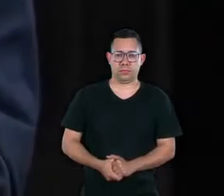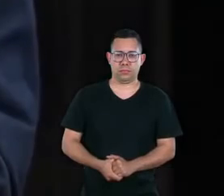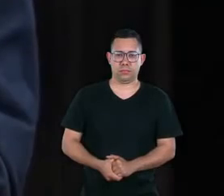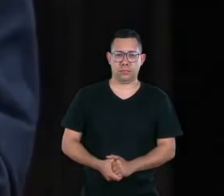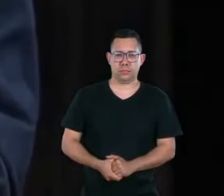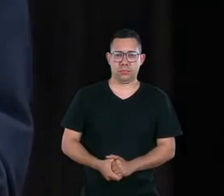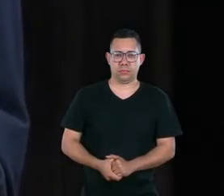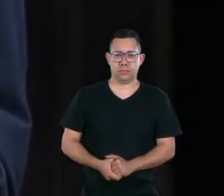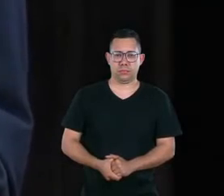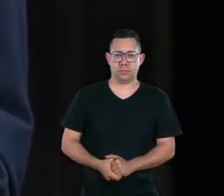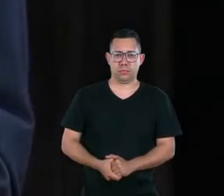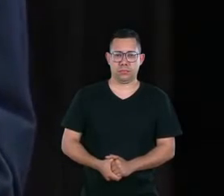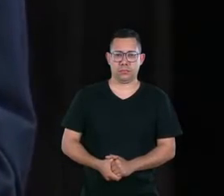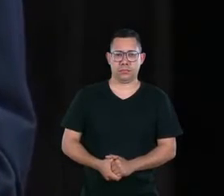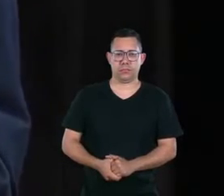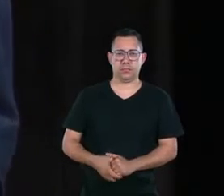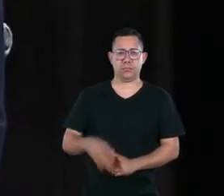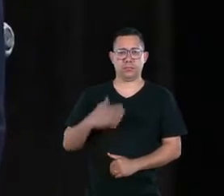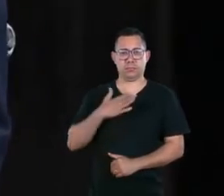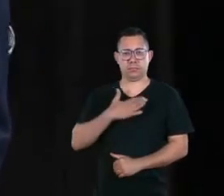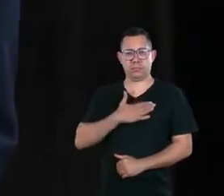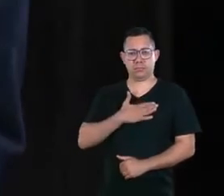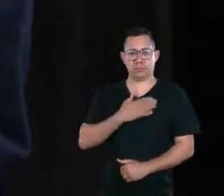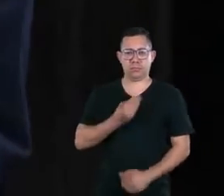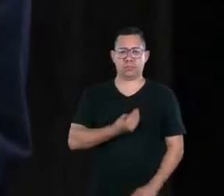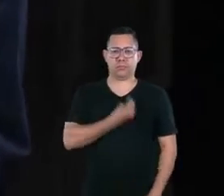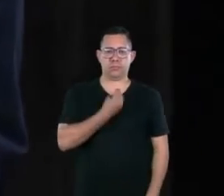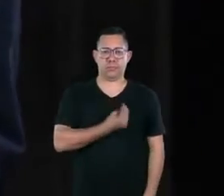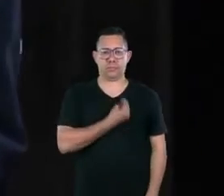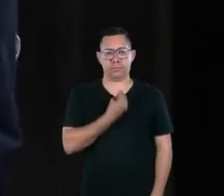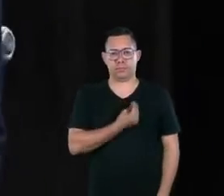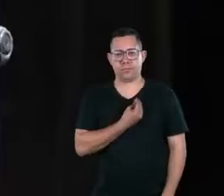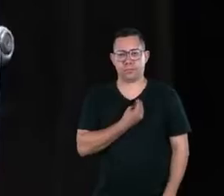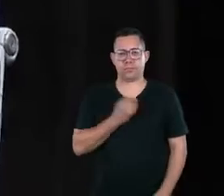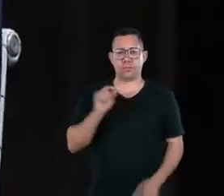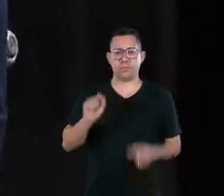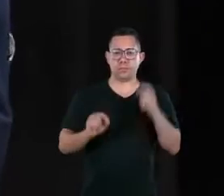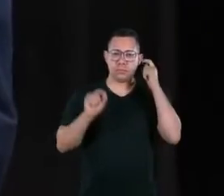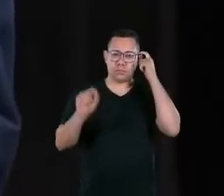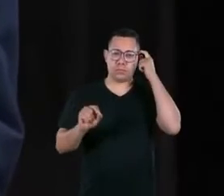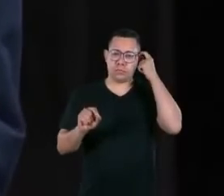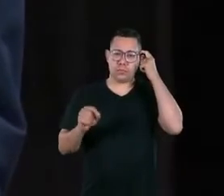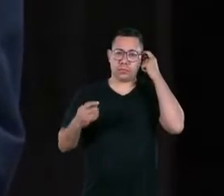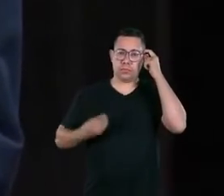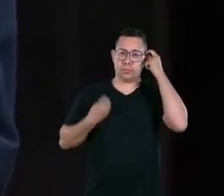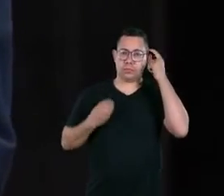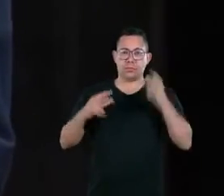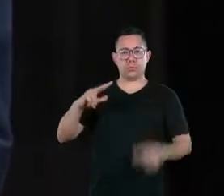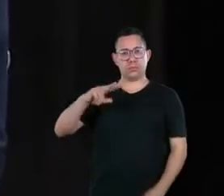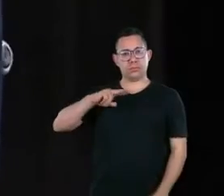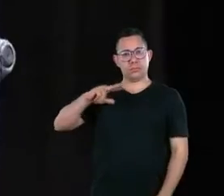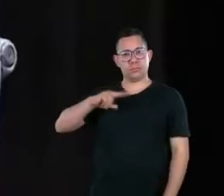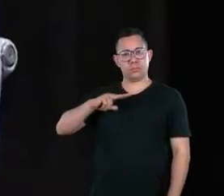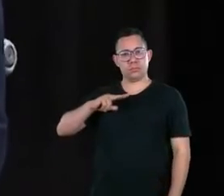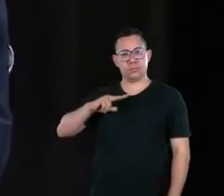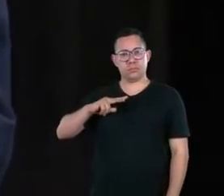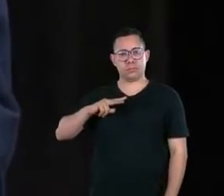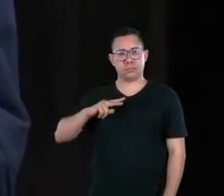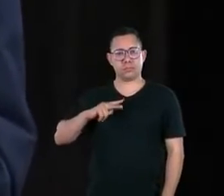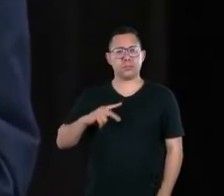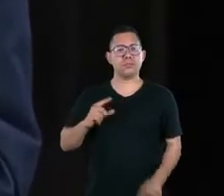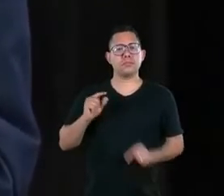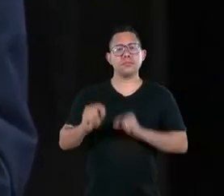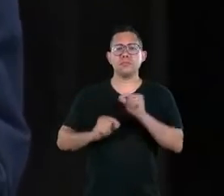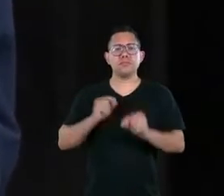ma vie. Ma vie, c'est une vie. Une vie. Une vie individuelle. Ça veut dire